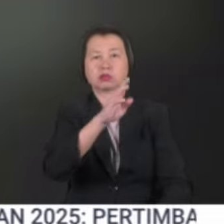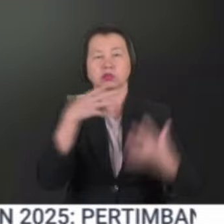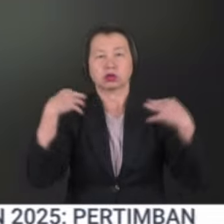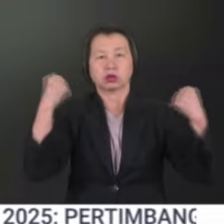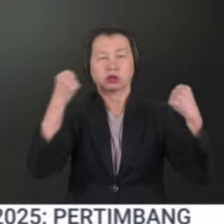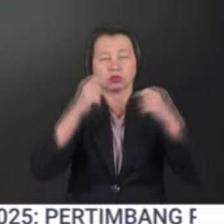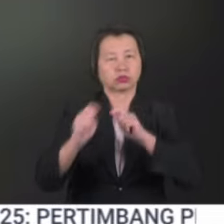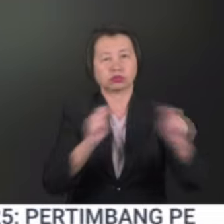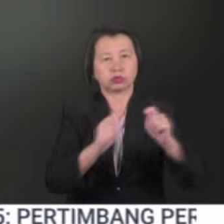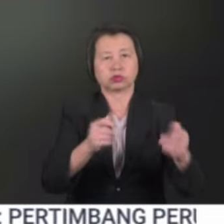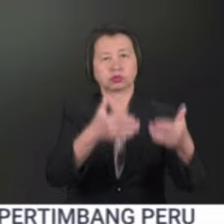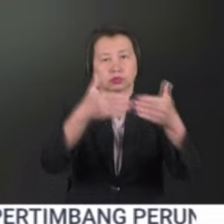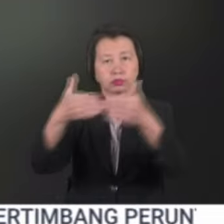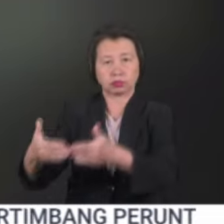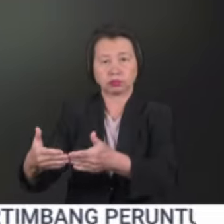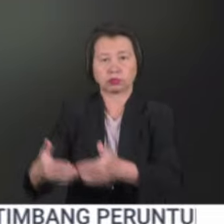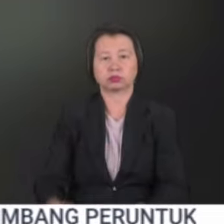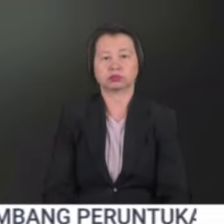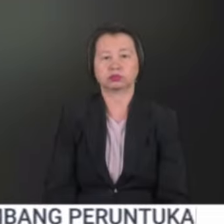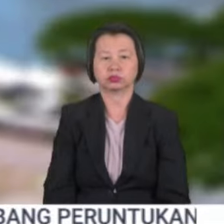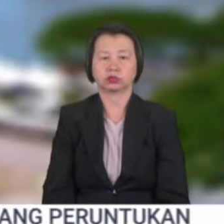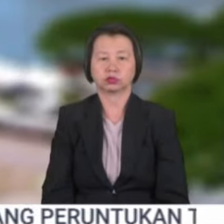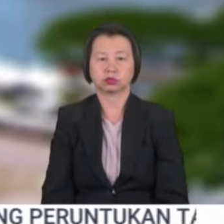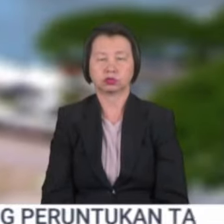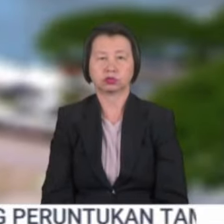untuk tindakan selanjutnya.